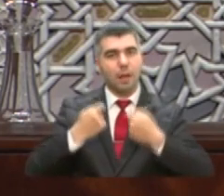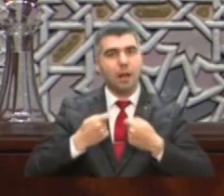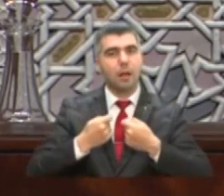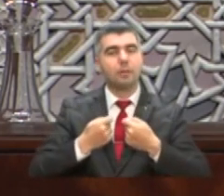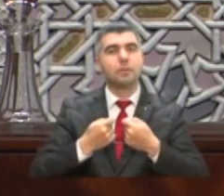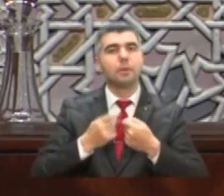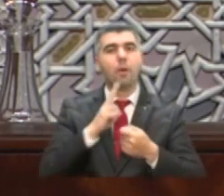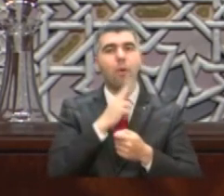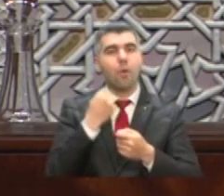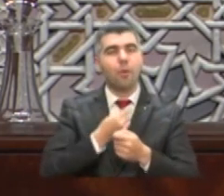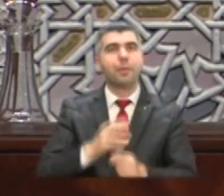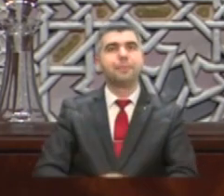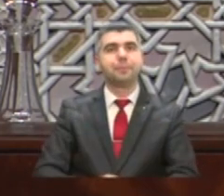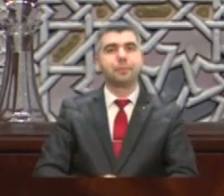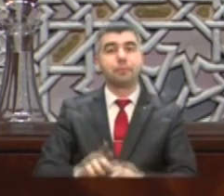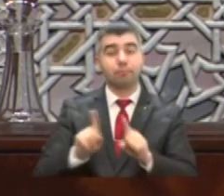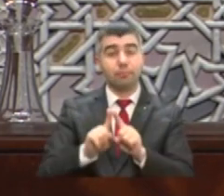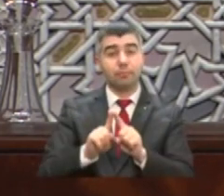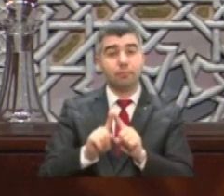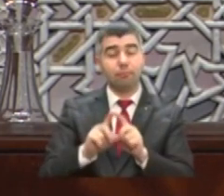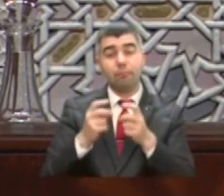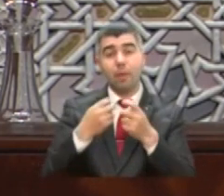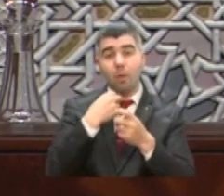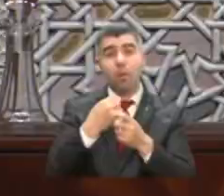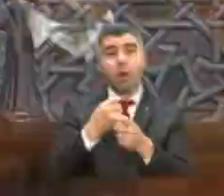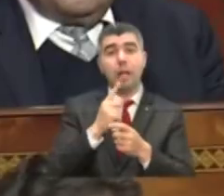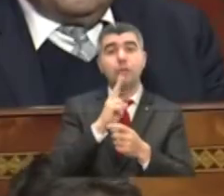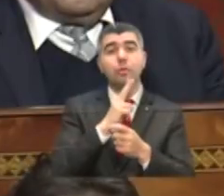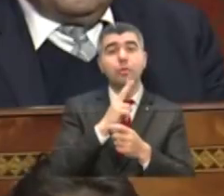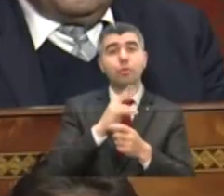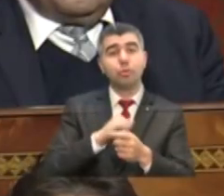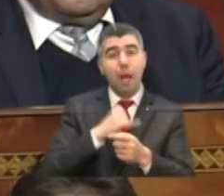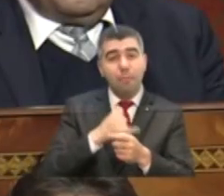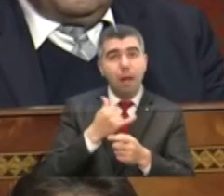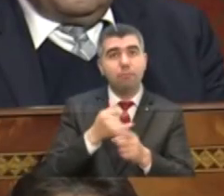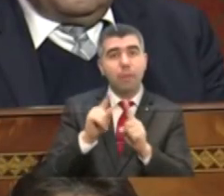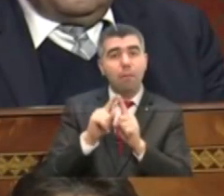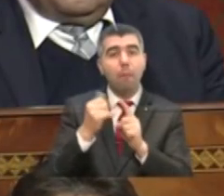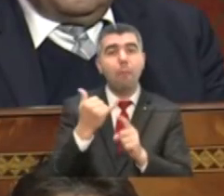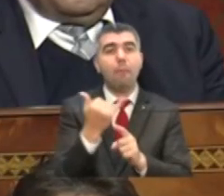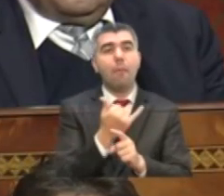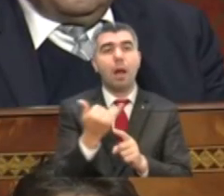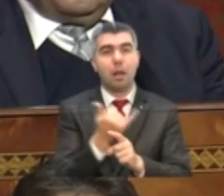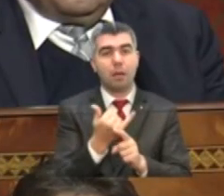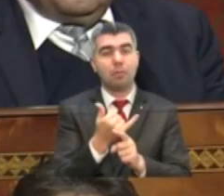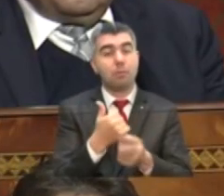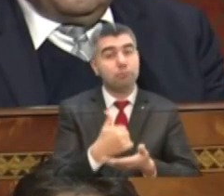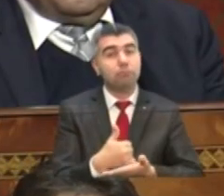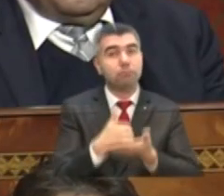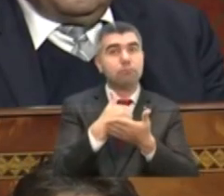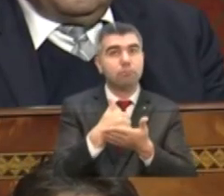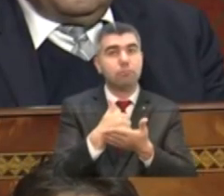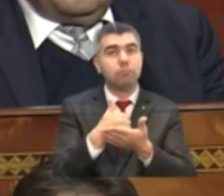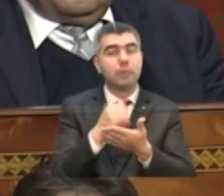سيد رئيس حكومة يمثل الشباب نسبة مهمة من الساكنة ويشكل ثروة حقيقية لبلدنا، يتعين